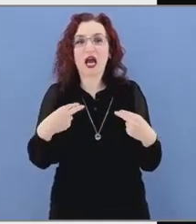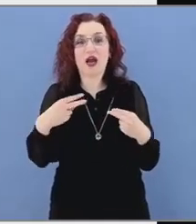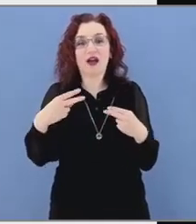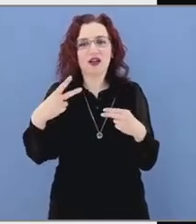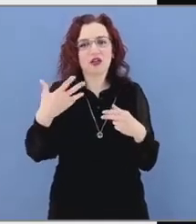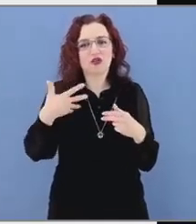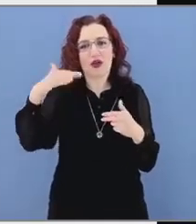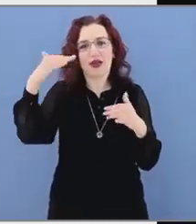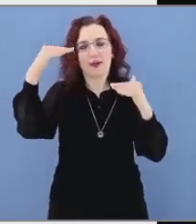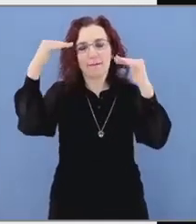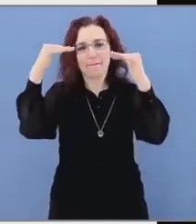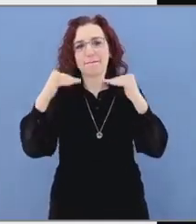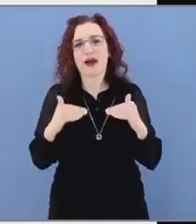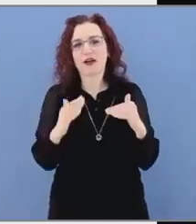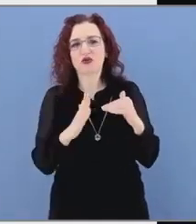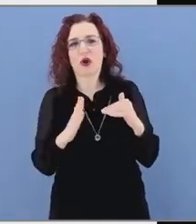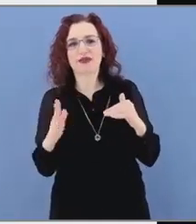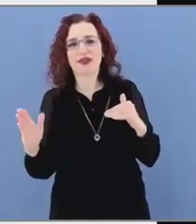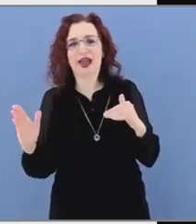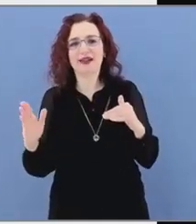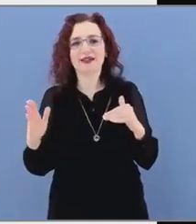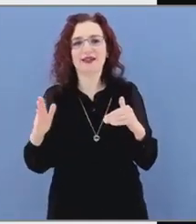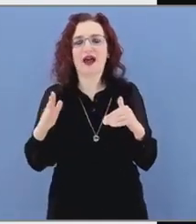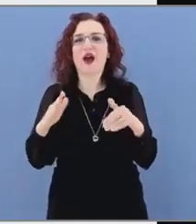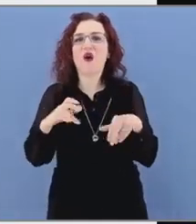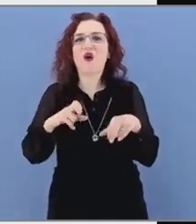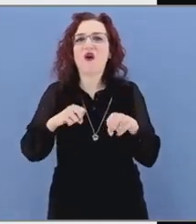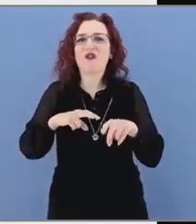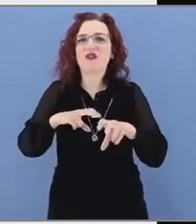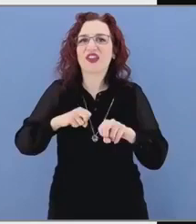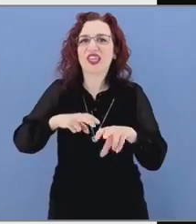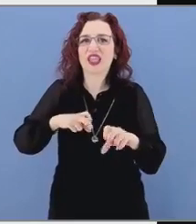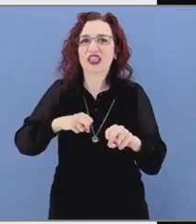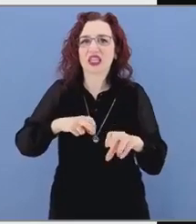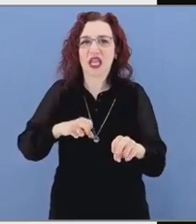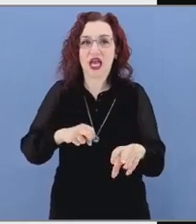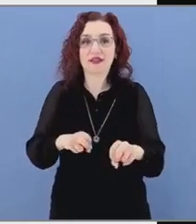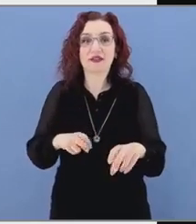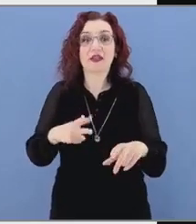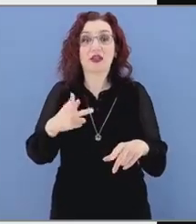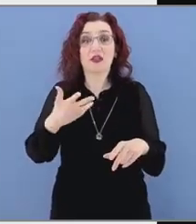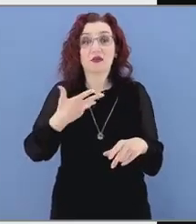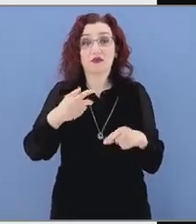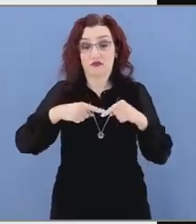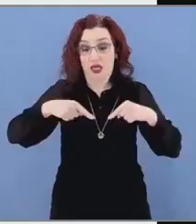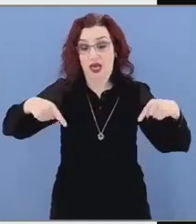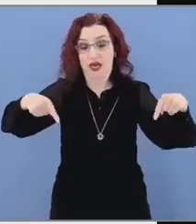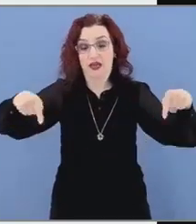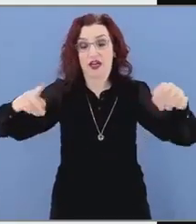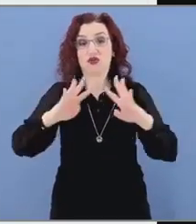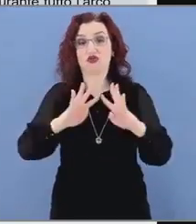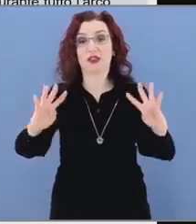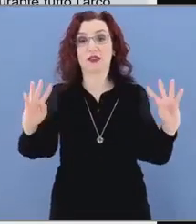recinzione del campo e la piantumazione, il numero 1 in basso a sinistra, del bosco urbano.